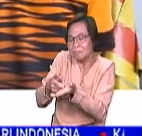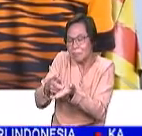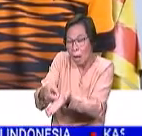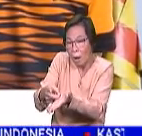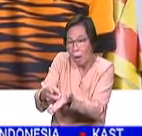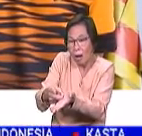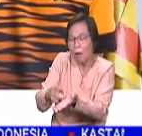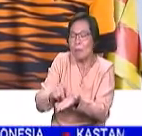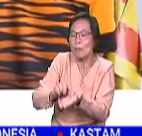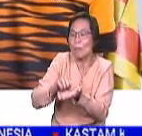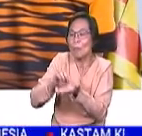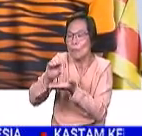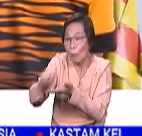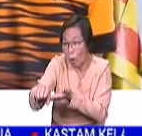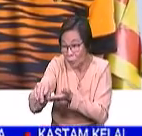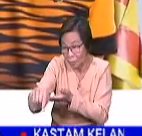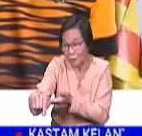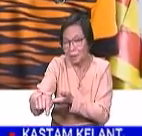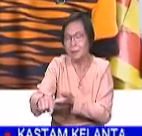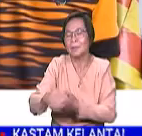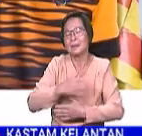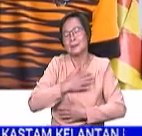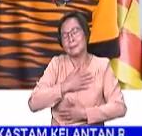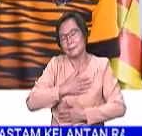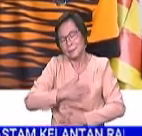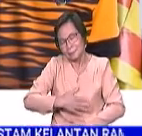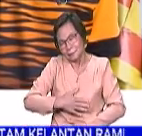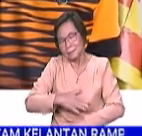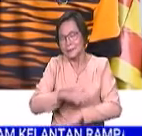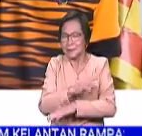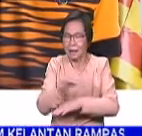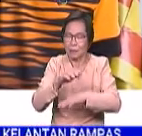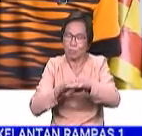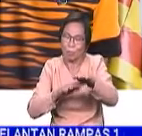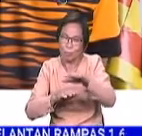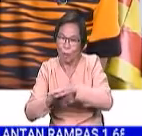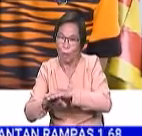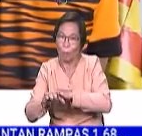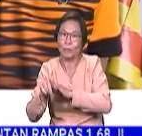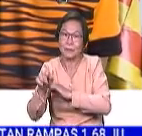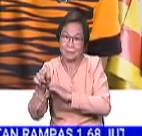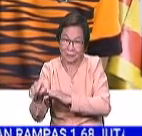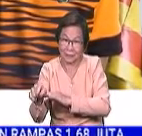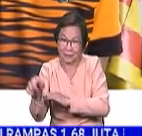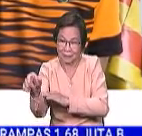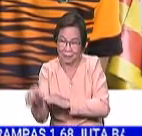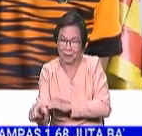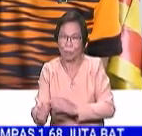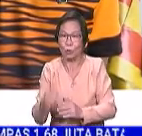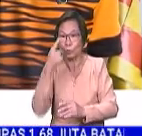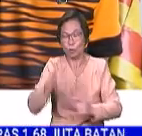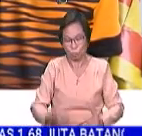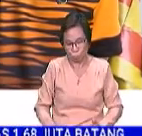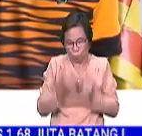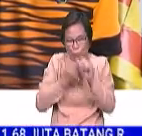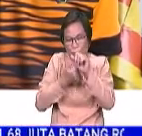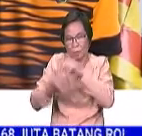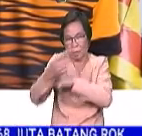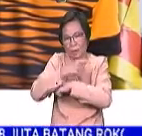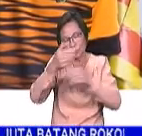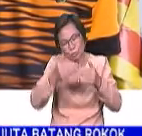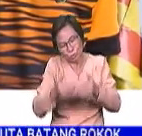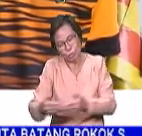disampaikan tuh memberikan kelegaan kesesuaian Kepada beliau untuk mencapai kehidupan harian di samping